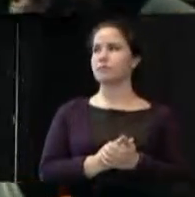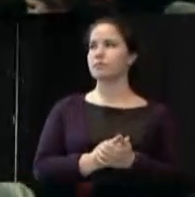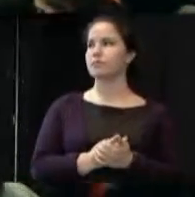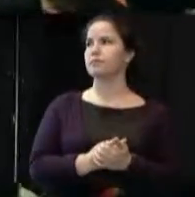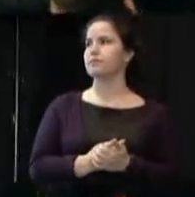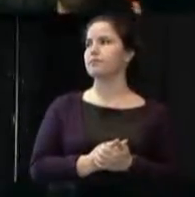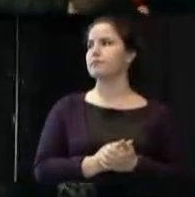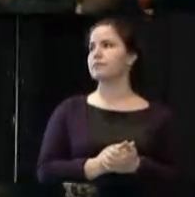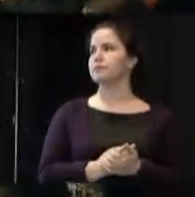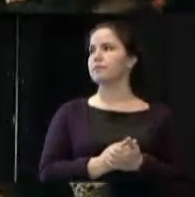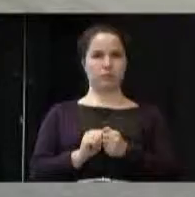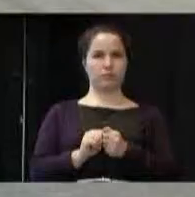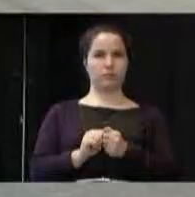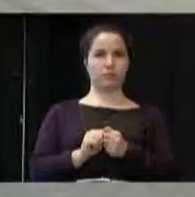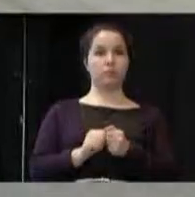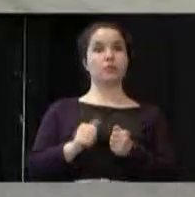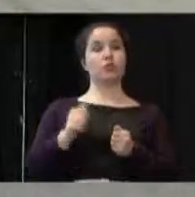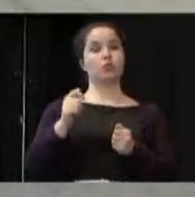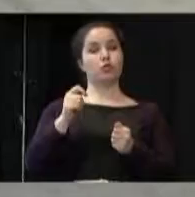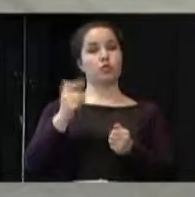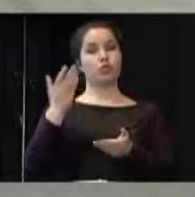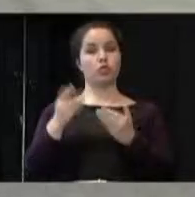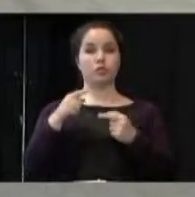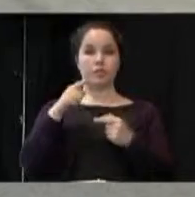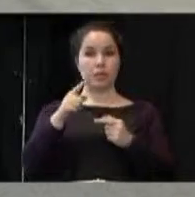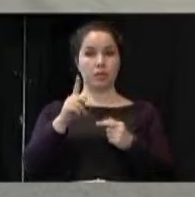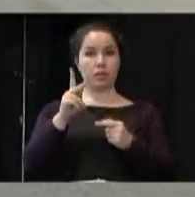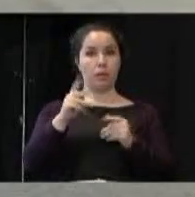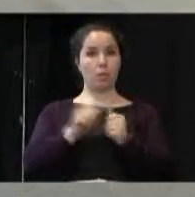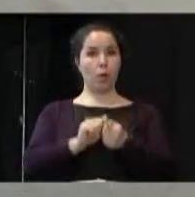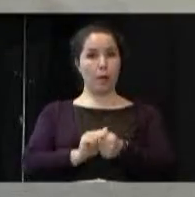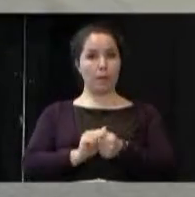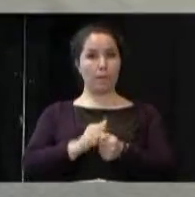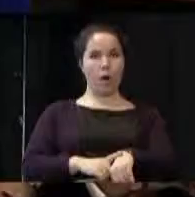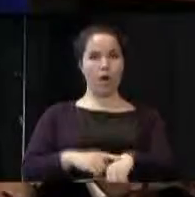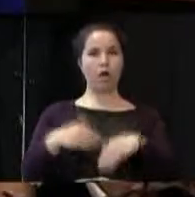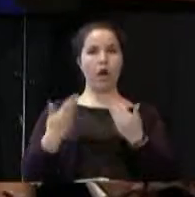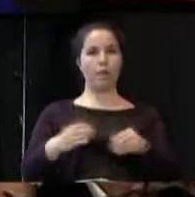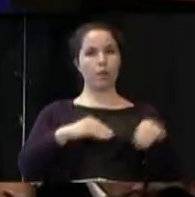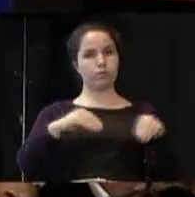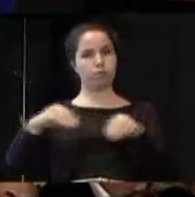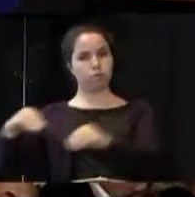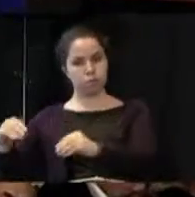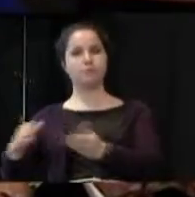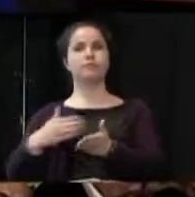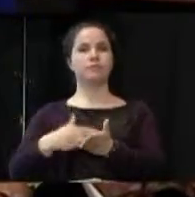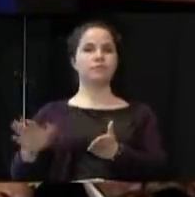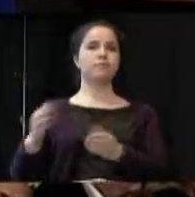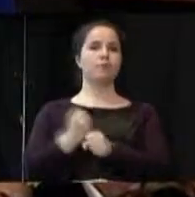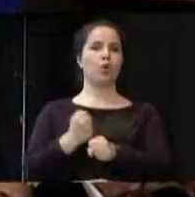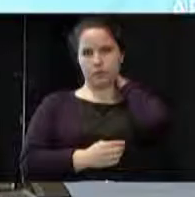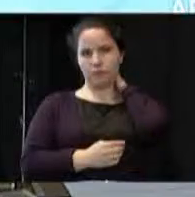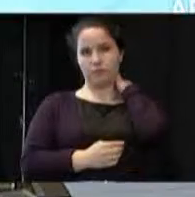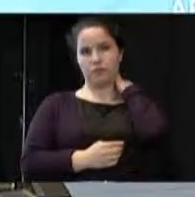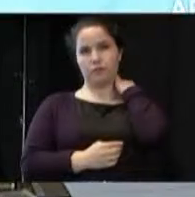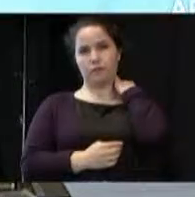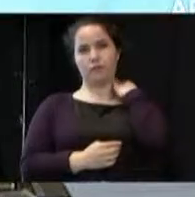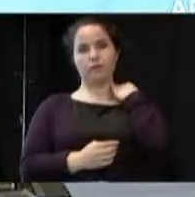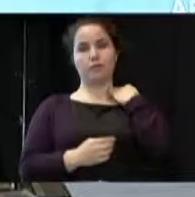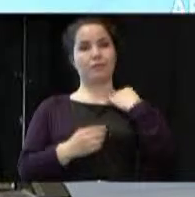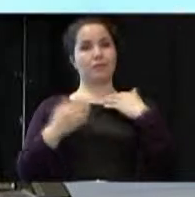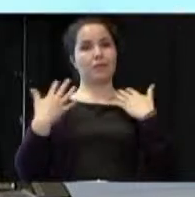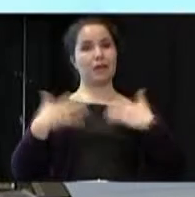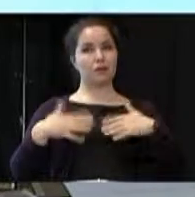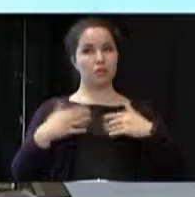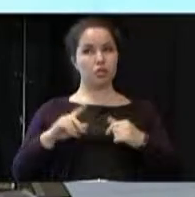Një zyrtarisht operacionin antitepsi, ka qenë kryeministri Rama i cili në konferencën kombëtare për reformimin e shërbimeve administrative para lajmëroi ata që i